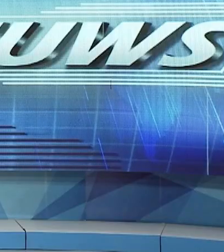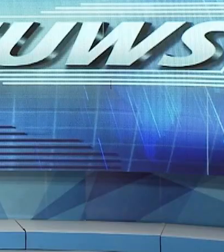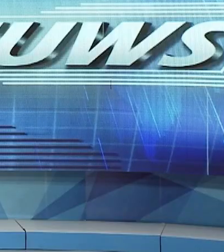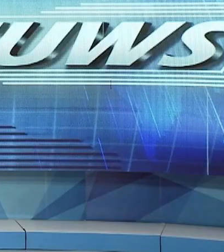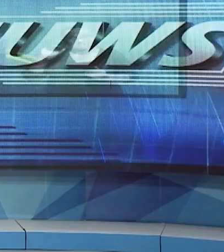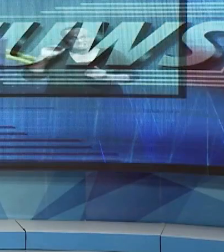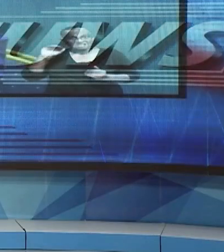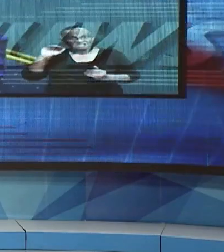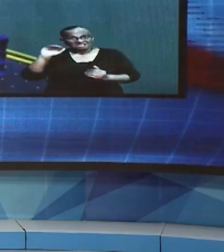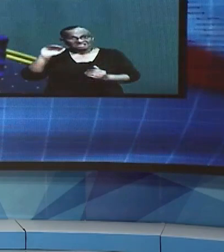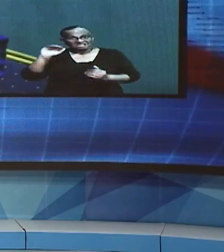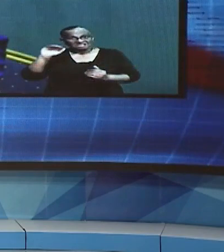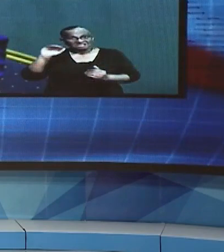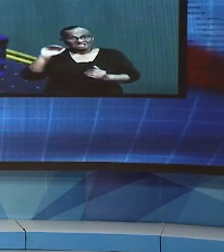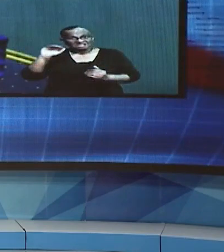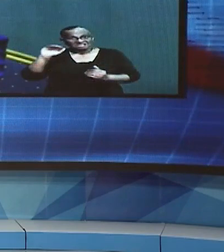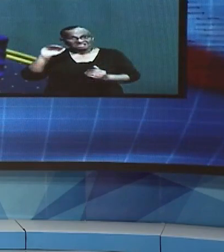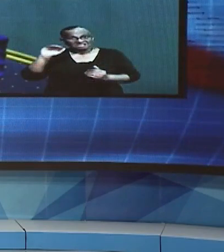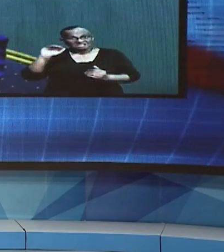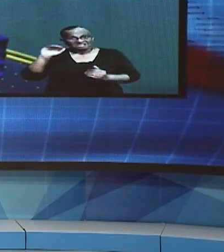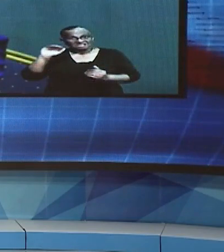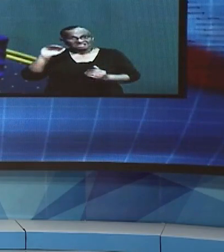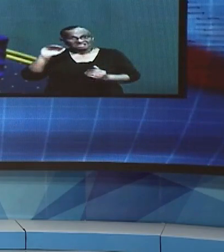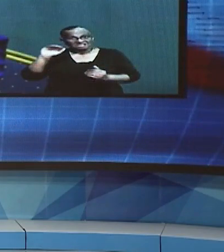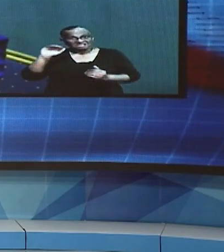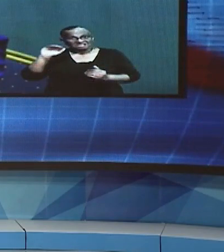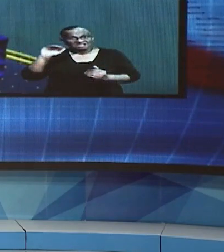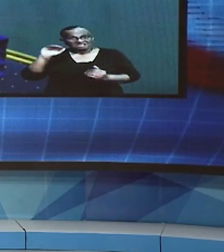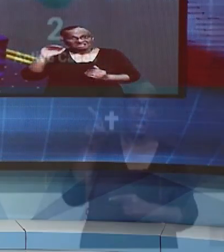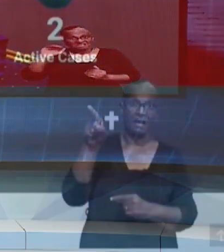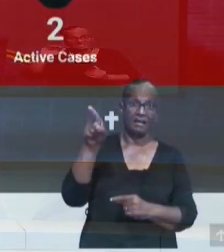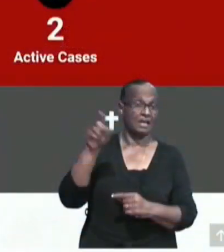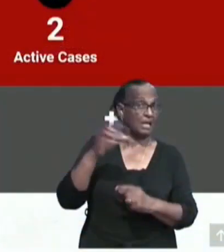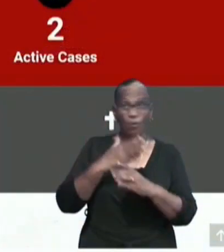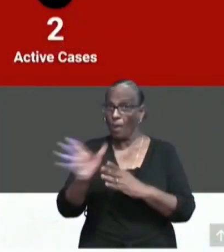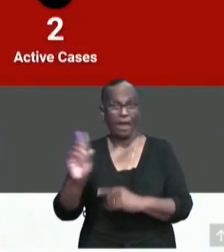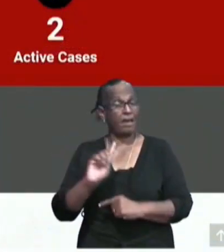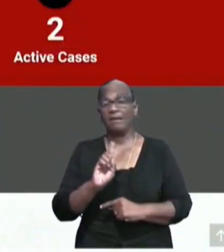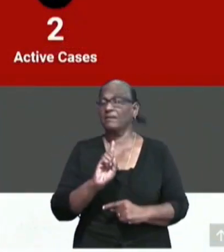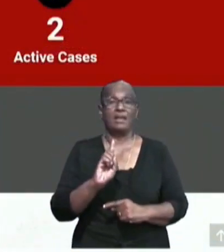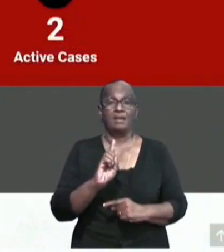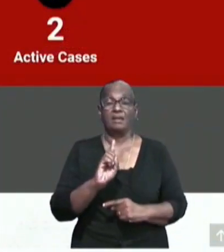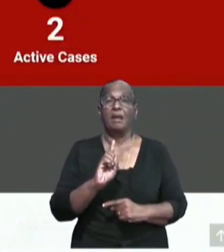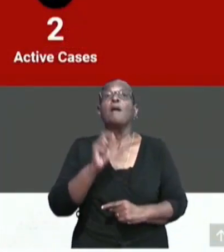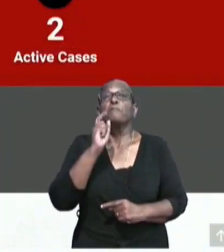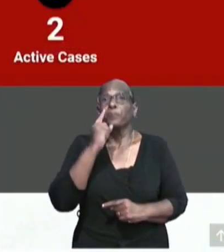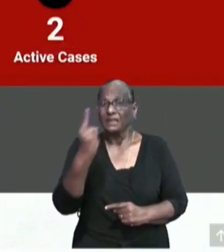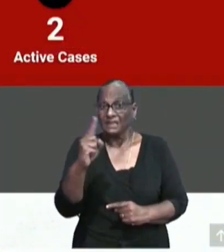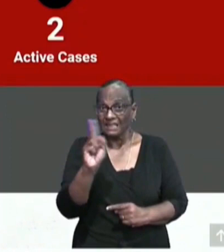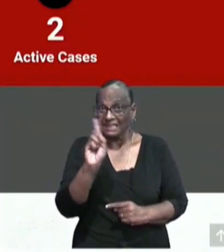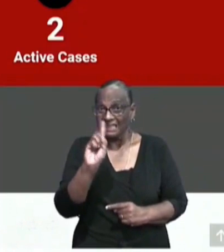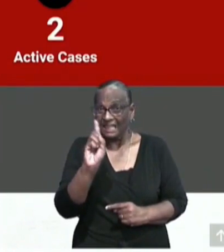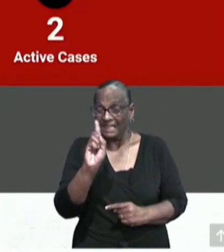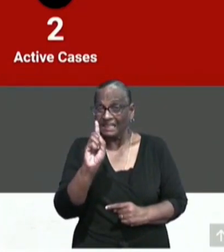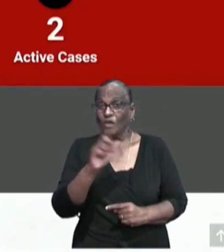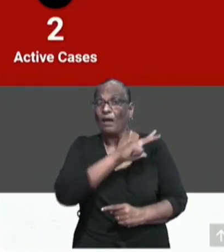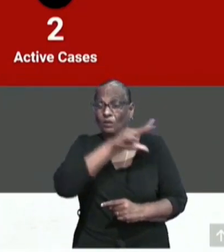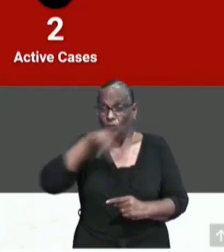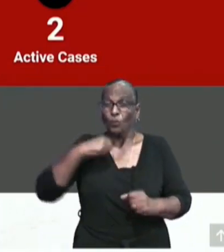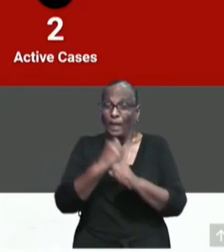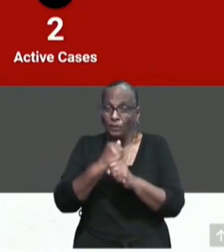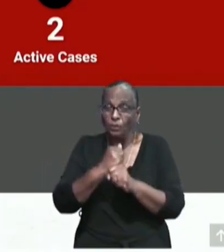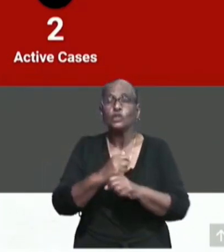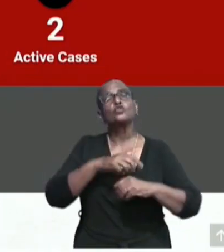het COVID-19 crisismanagement team dat na goedkeuring van de wet uitzonderingstoestand is samengesteld,